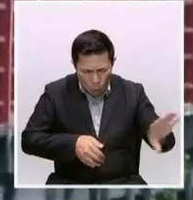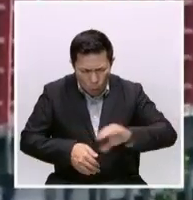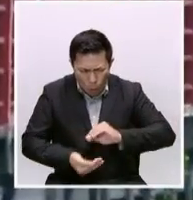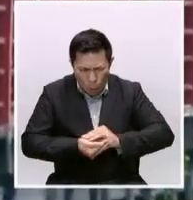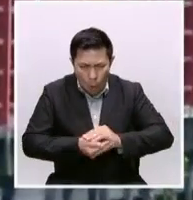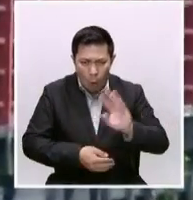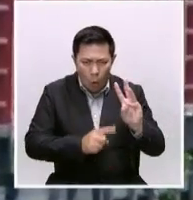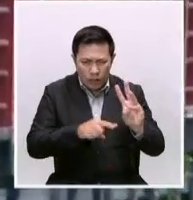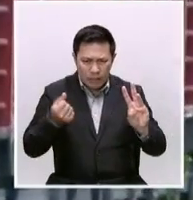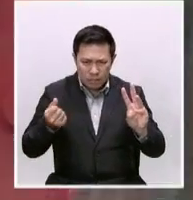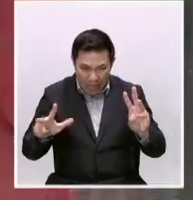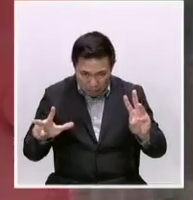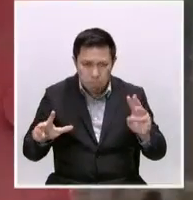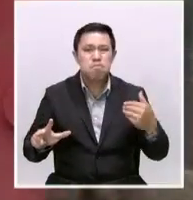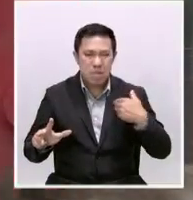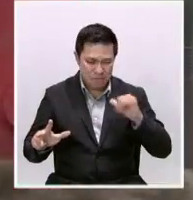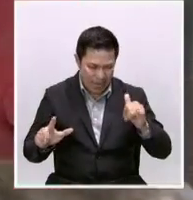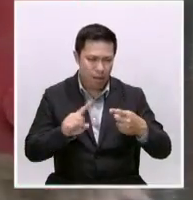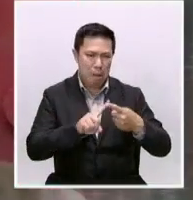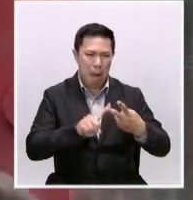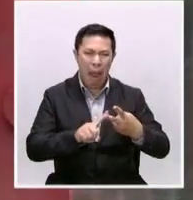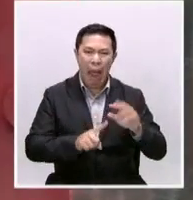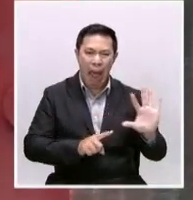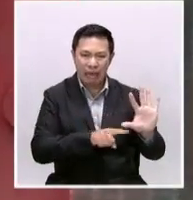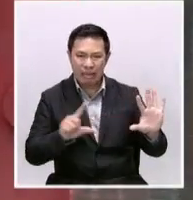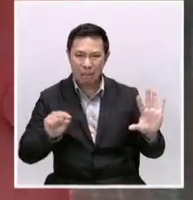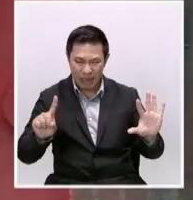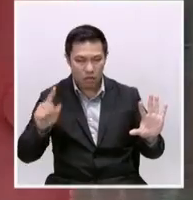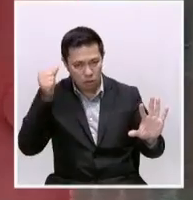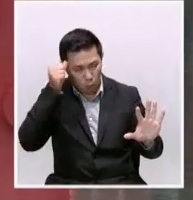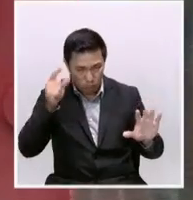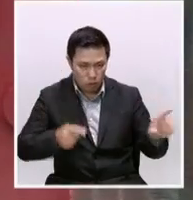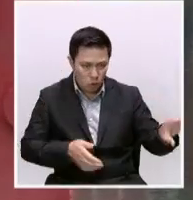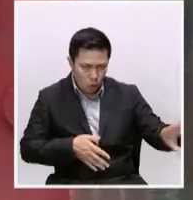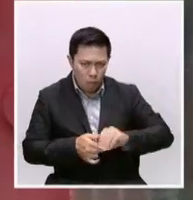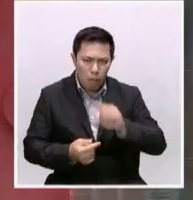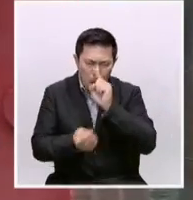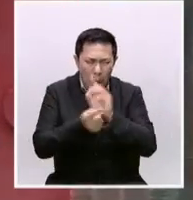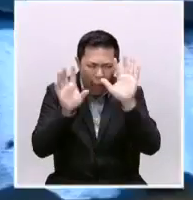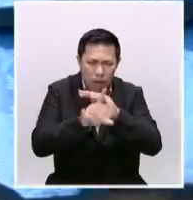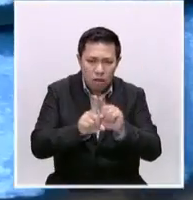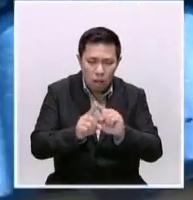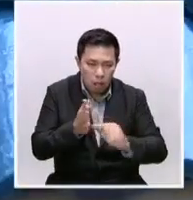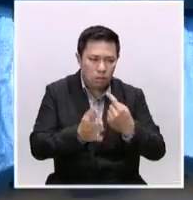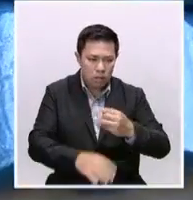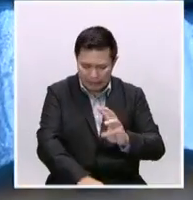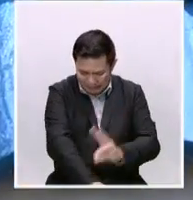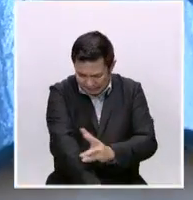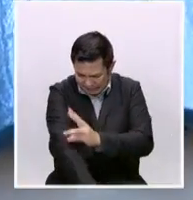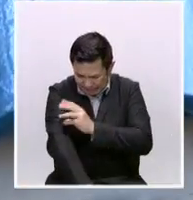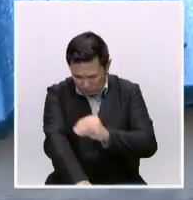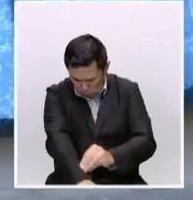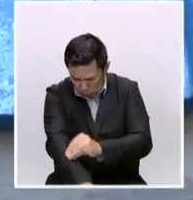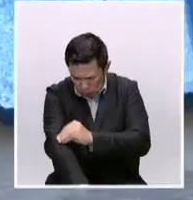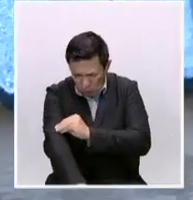หรือ 5-21 วันค่ะอาการที่พบก็ไม่ได้ต่างจากโรคอื่นๆนะคะที่มีอาการใกล้เคียงกันก็คือจะเริ่มจากการเป็นผื่น